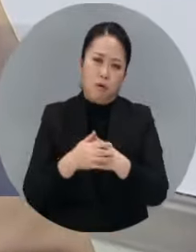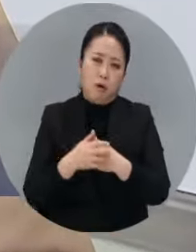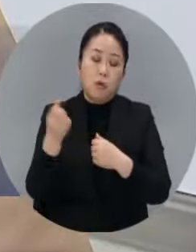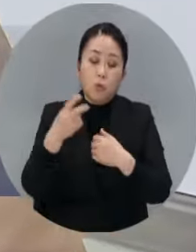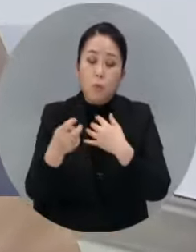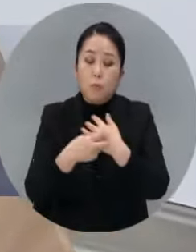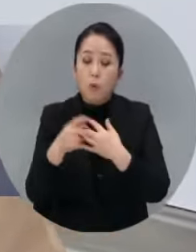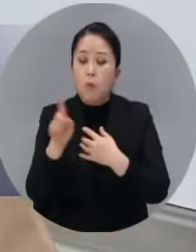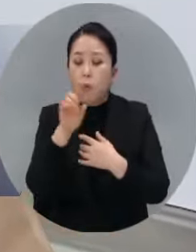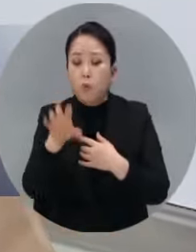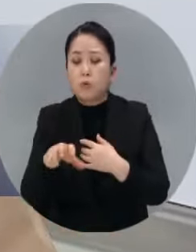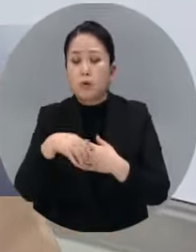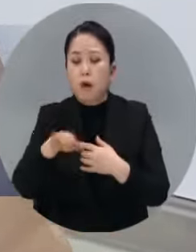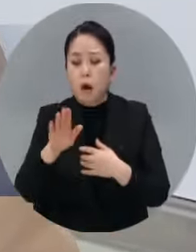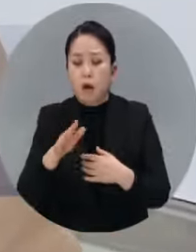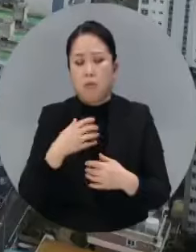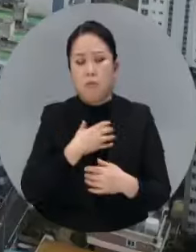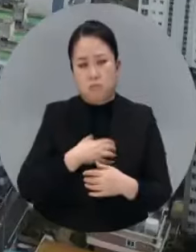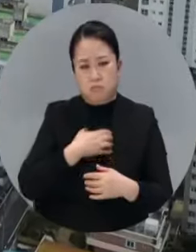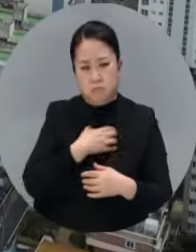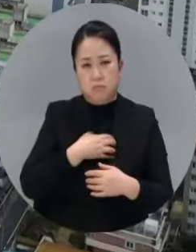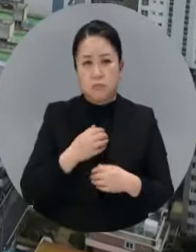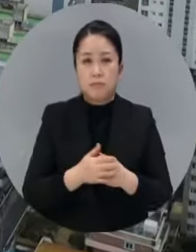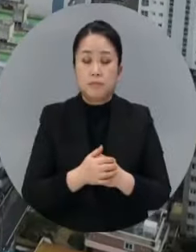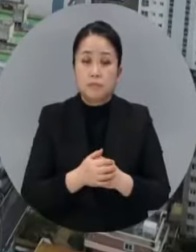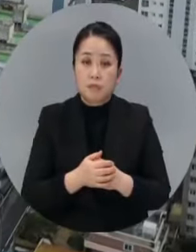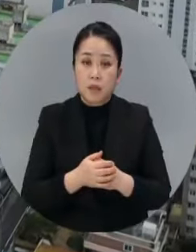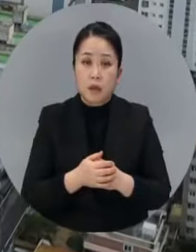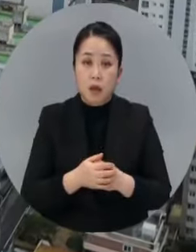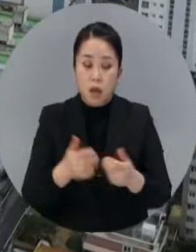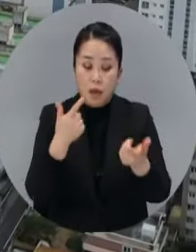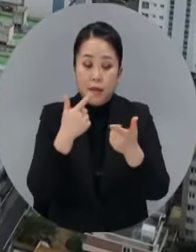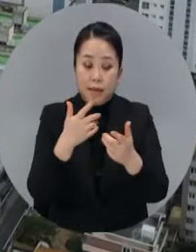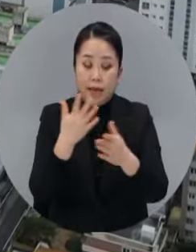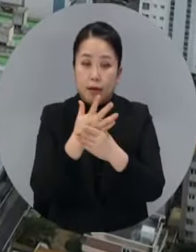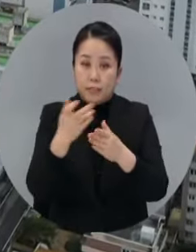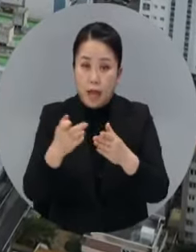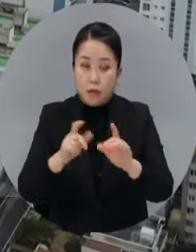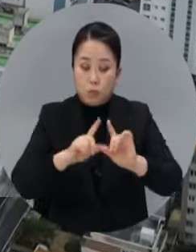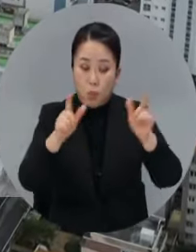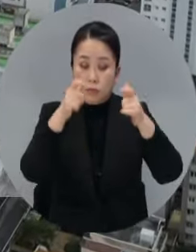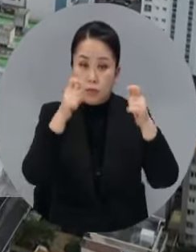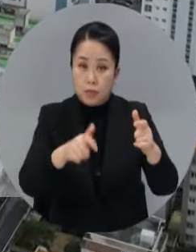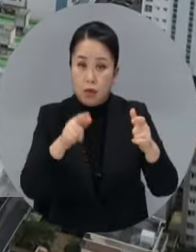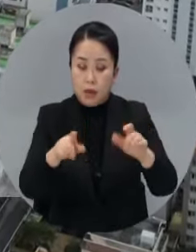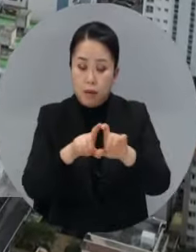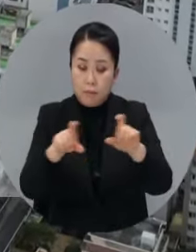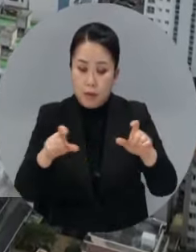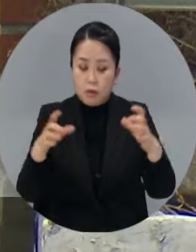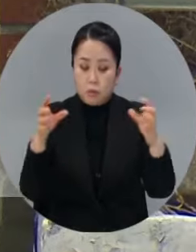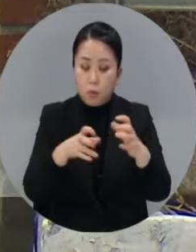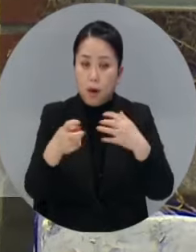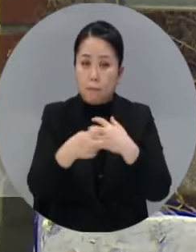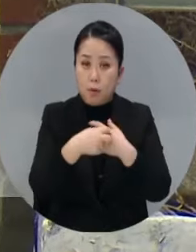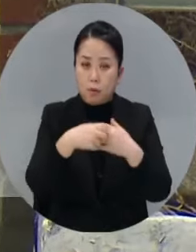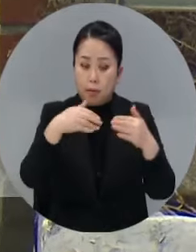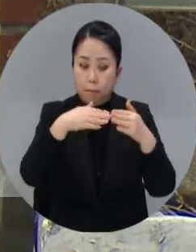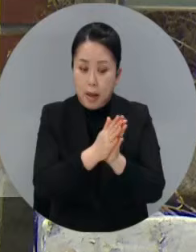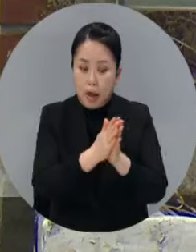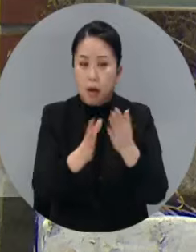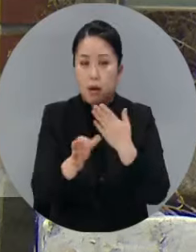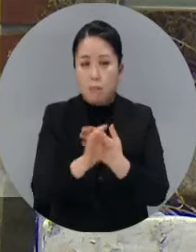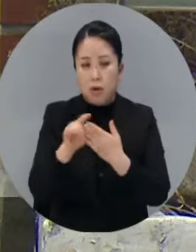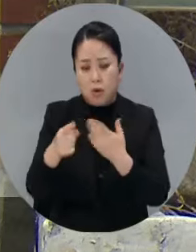갈지 그것도 좀 걱정해 됩니다 양산 동부지역은 민간 종합병원이 문을 닫으면이 같은